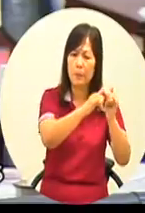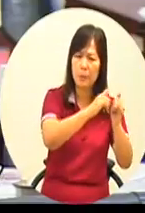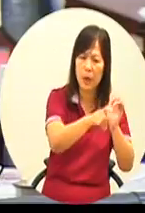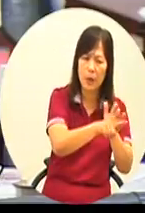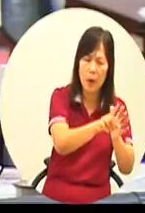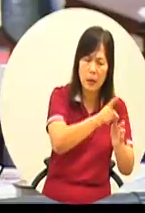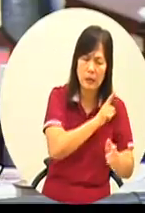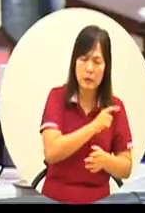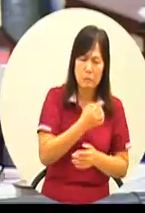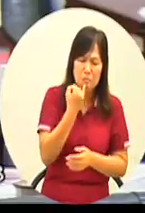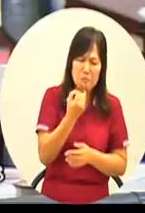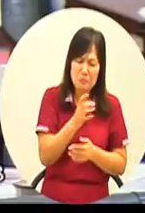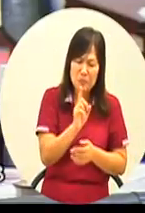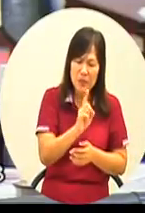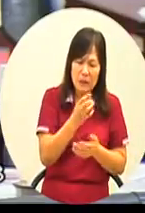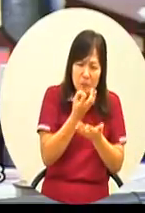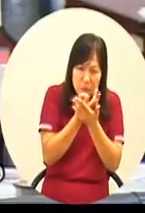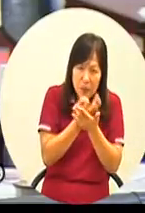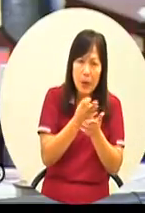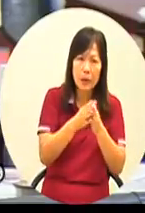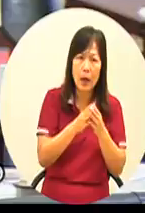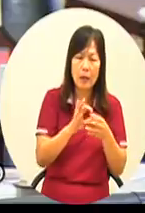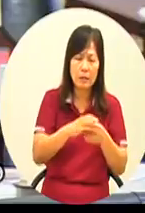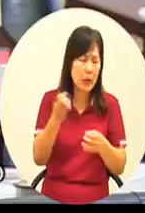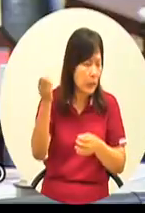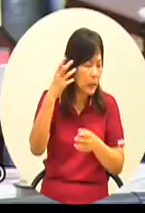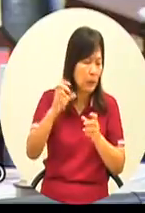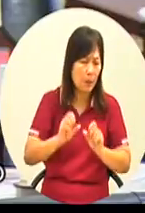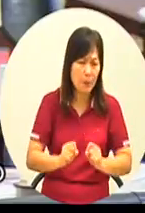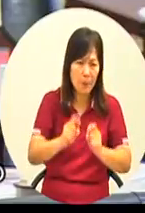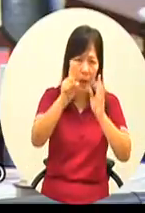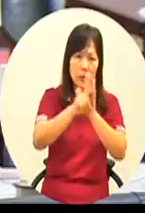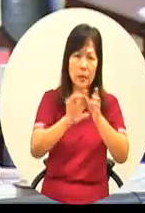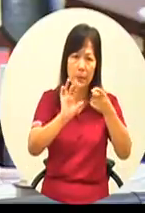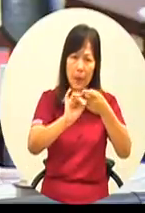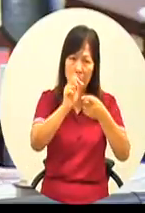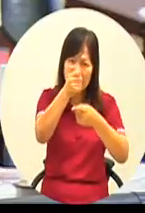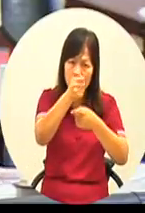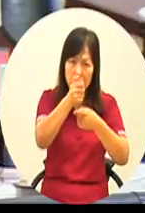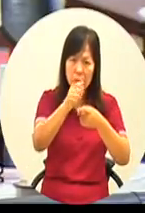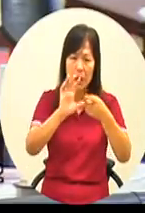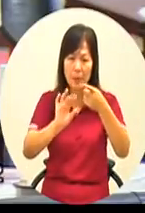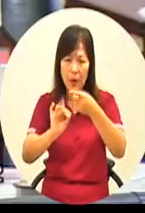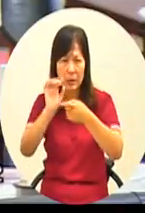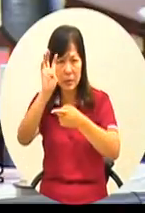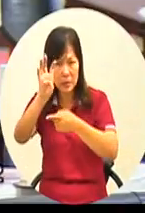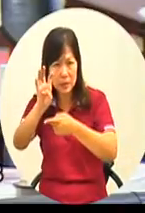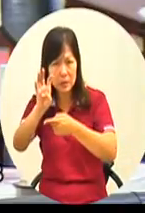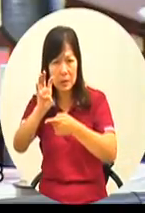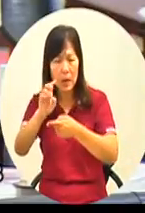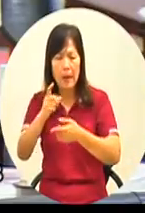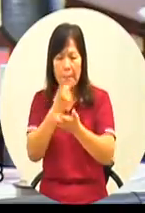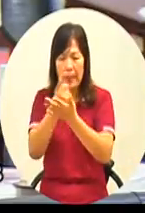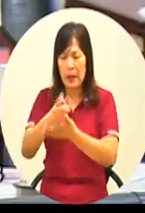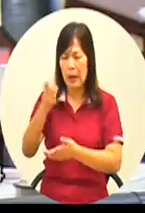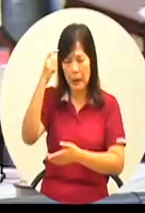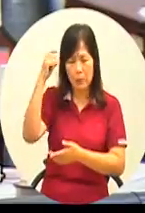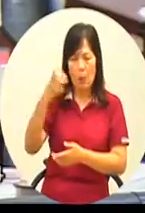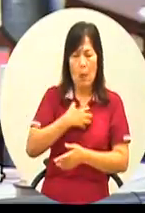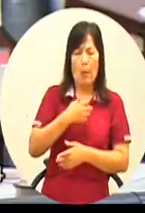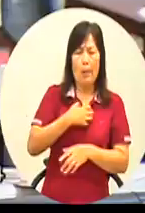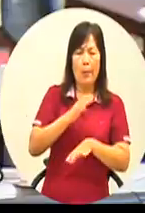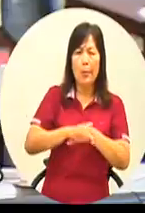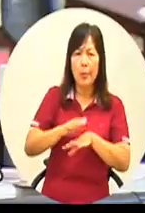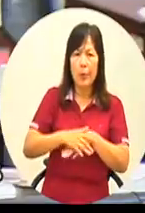要缩水到多少？大家只要一听到说涨价50%、涨价40%，那就惊起来，哦，包